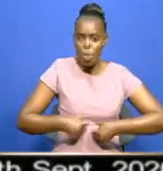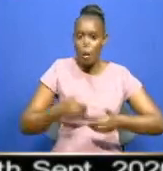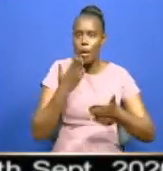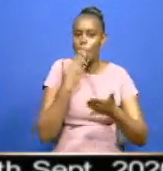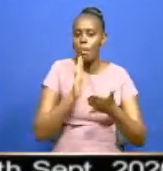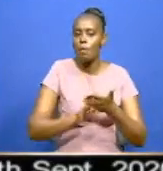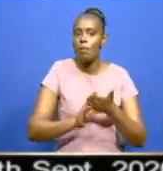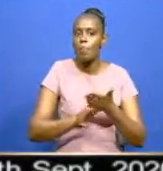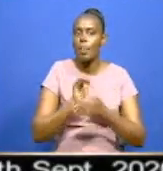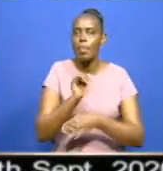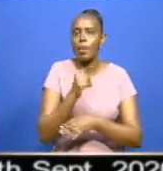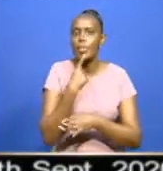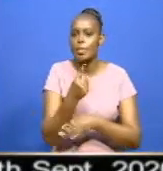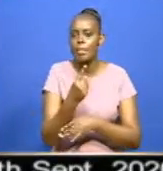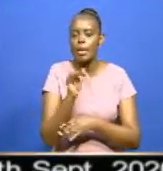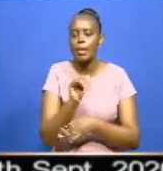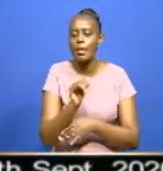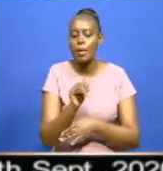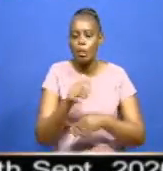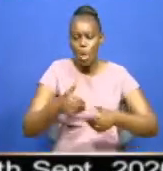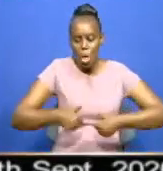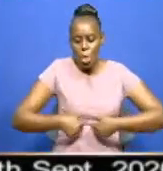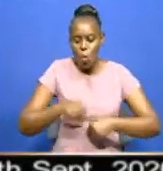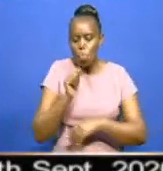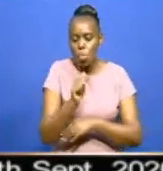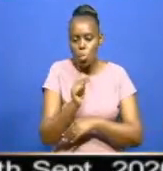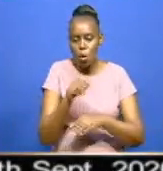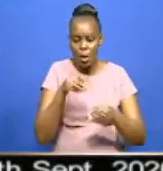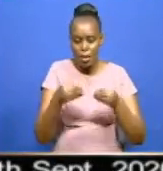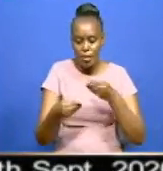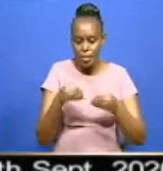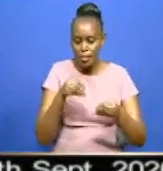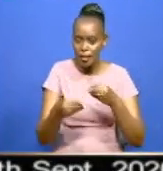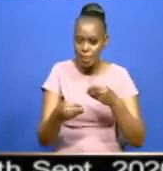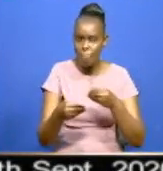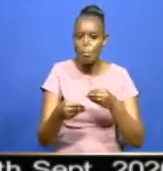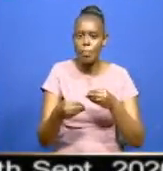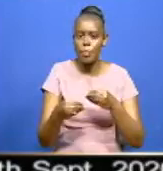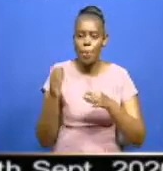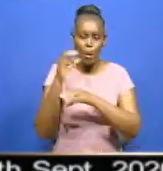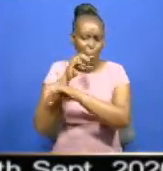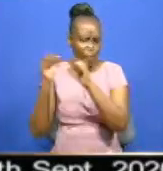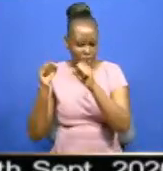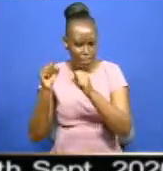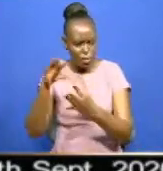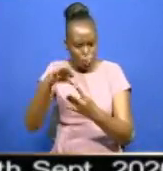Ningependa kusema kuwa kijana huyu ambaye ni mlemavu, Mheshimiwa Rais